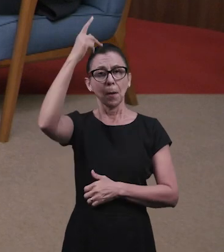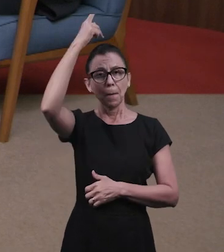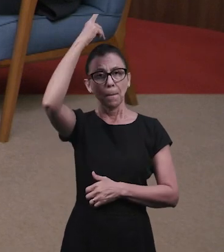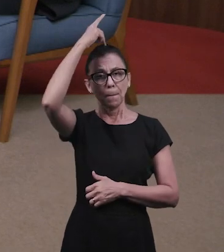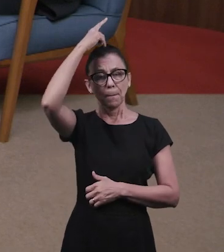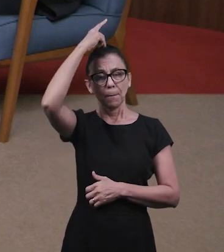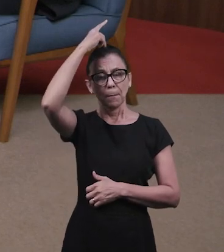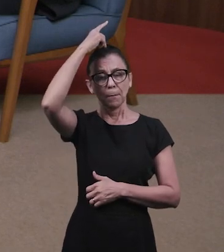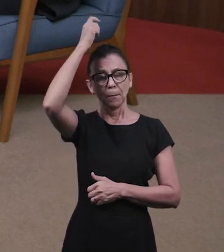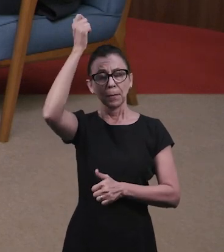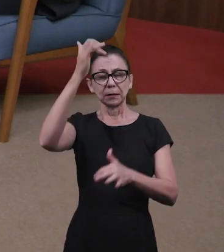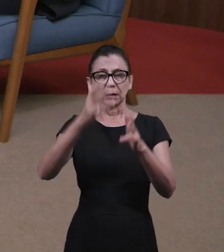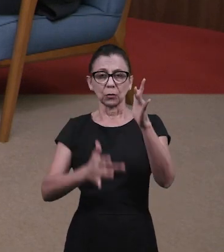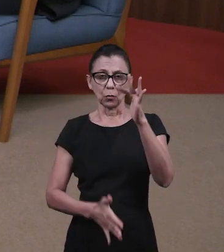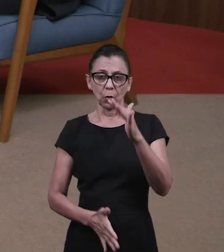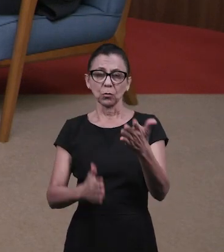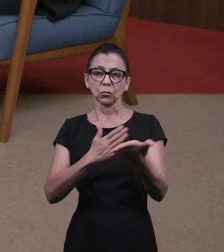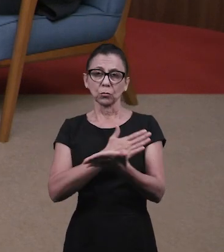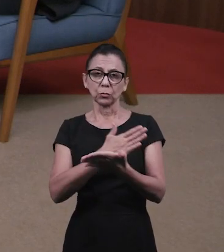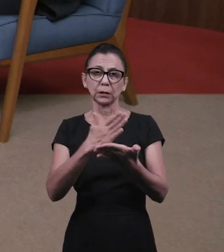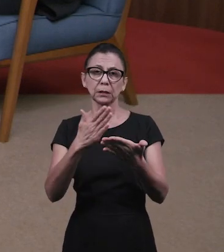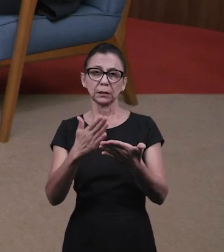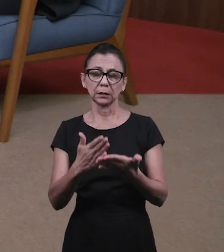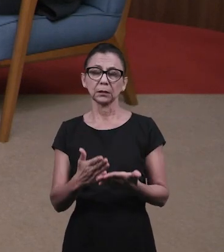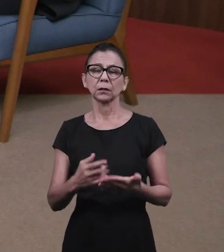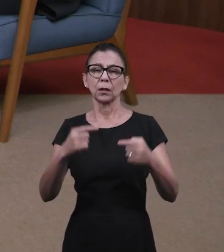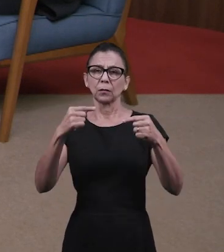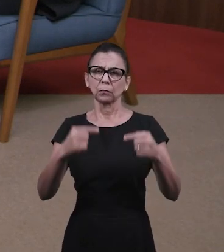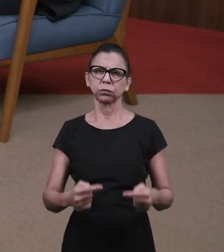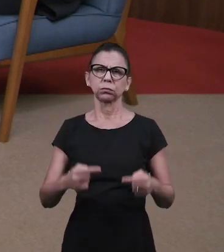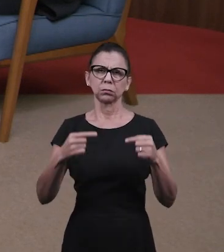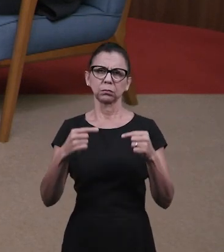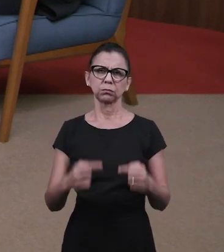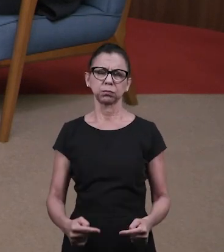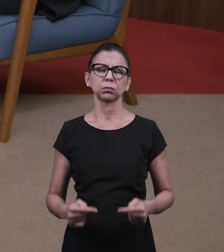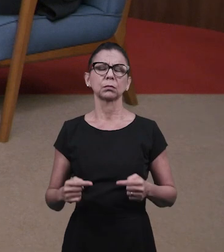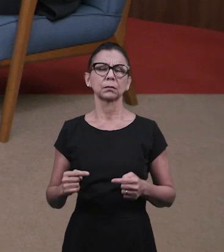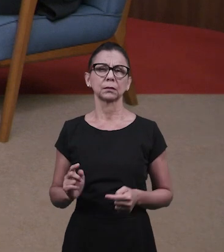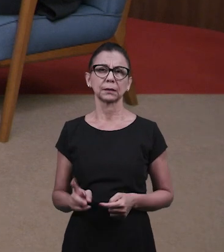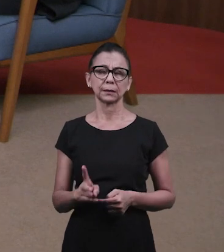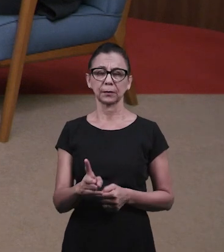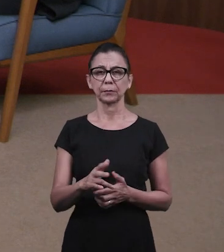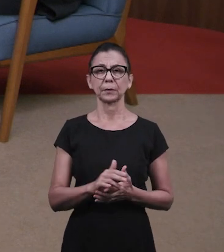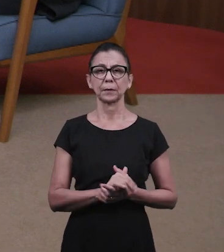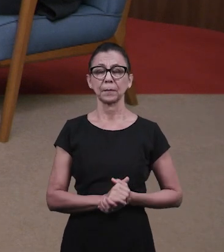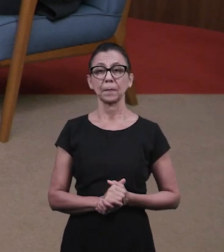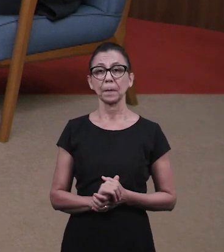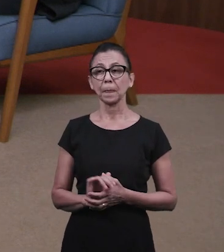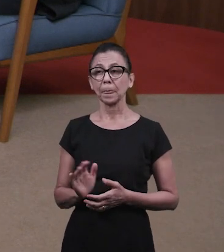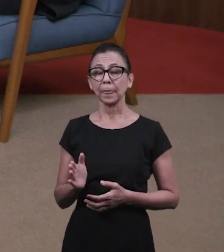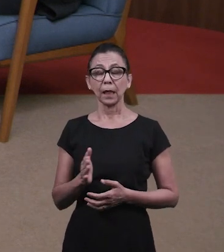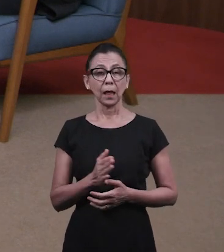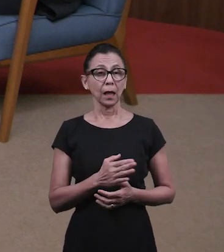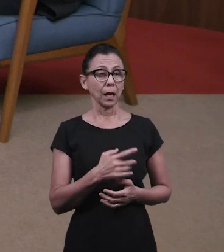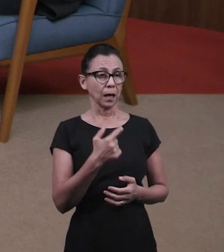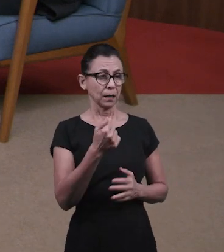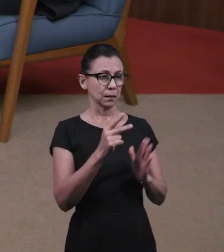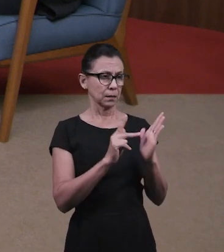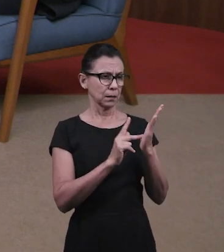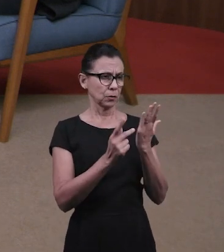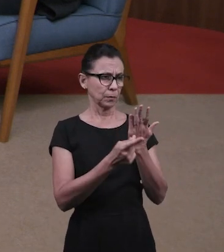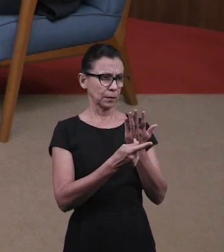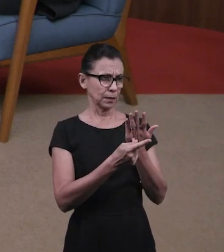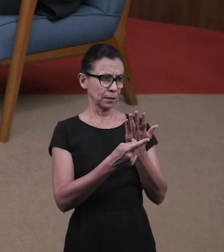Très bien. Il est très intéressant l'aspect que vous avez mis ici, parce que les paraboles, les 7 paraboles du